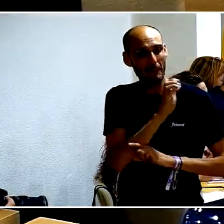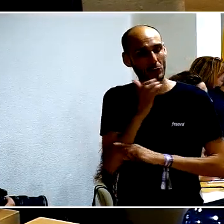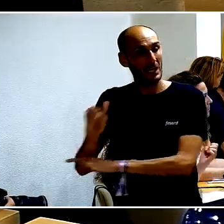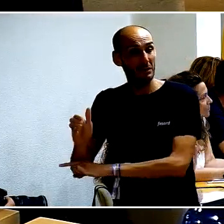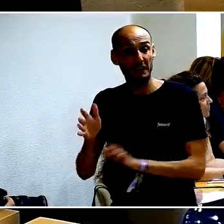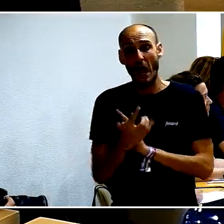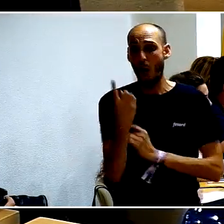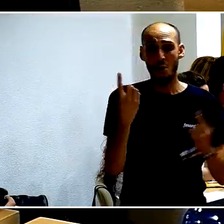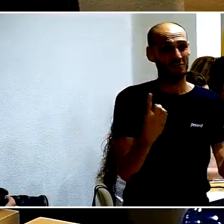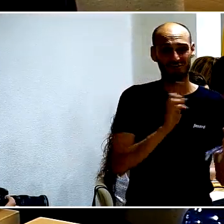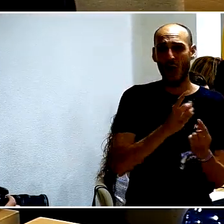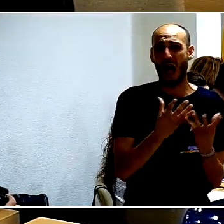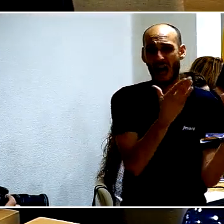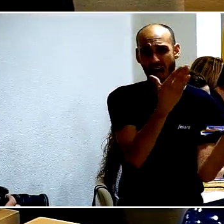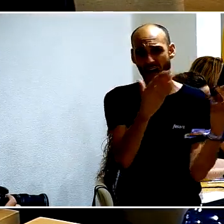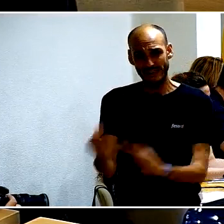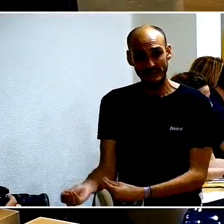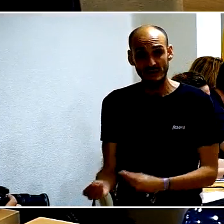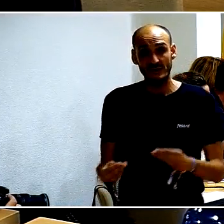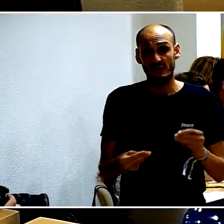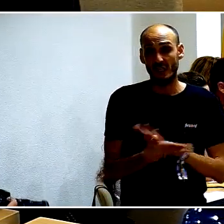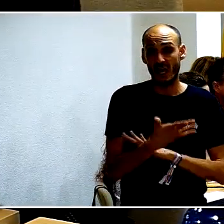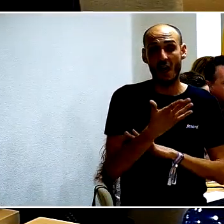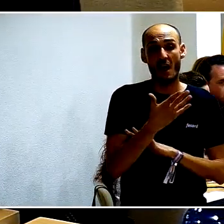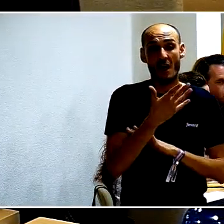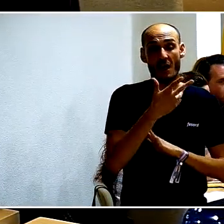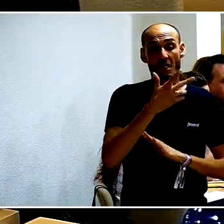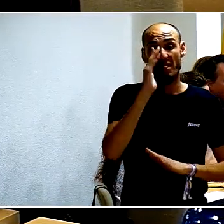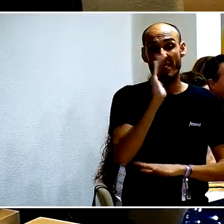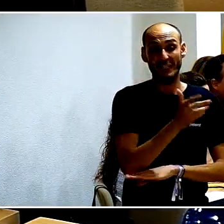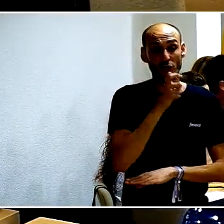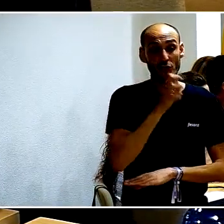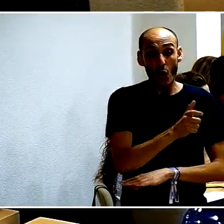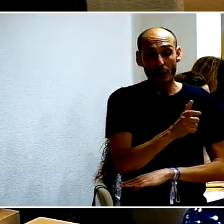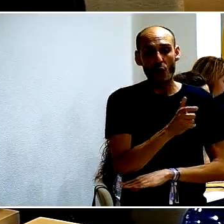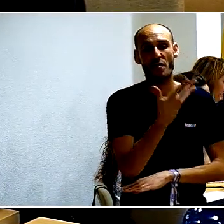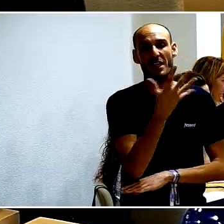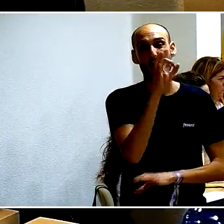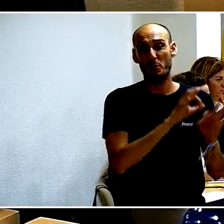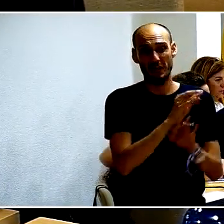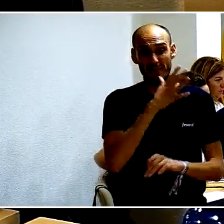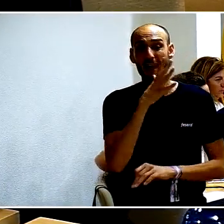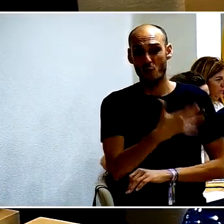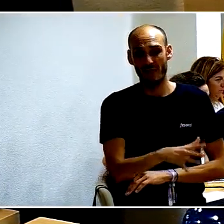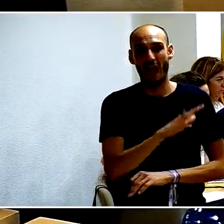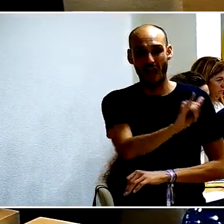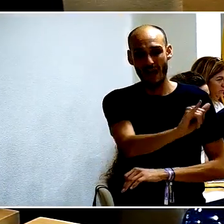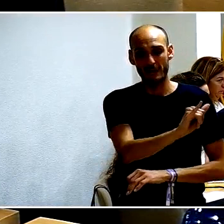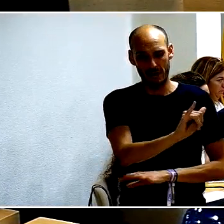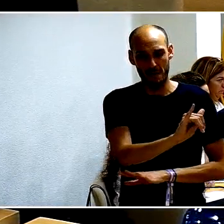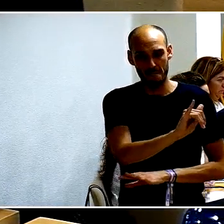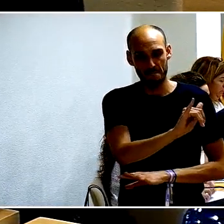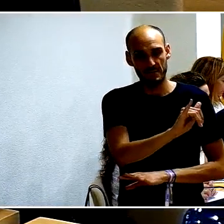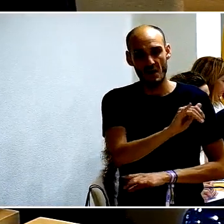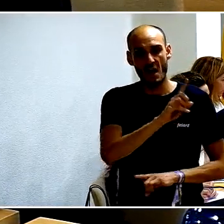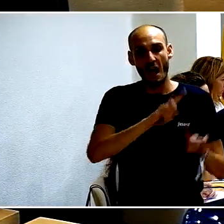casos aïllats. Són solament un 5% dels delictes d'odi que es denuncien a l'estat espanyol. Quantes vegades hem